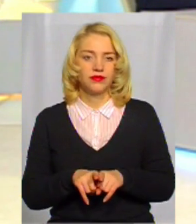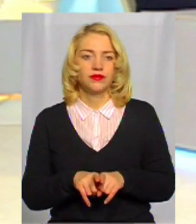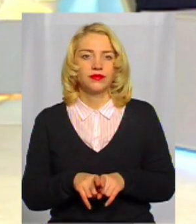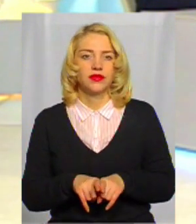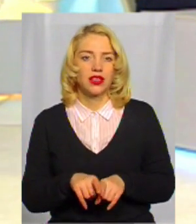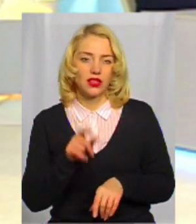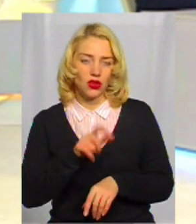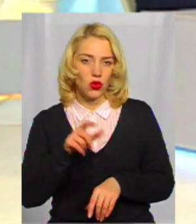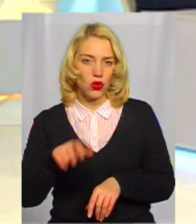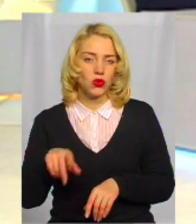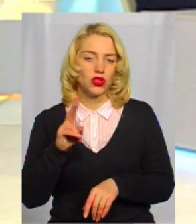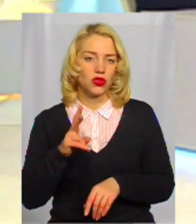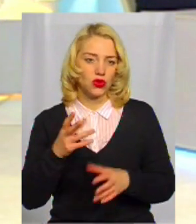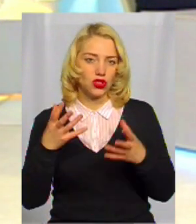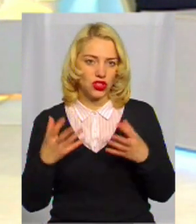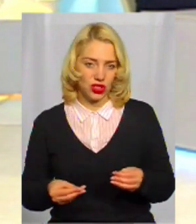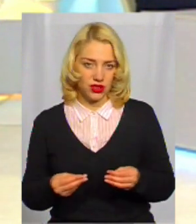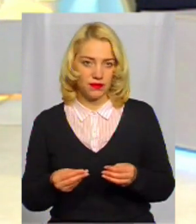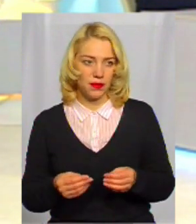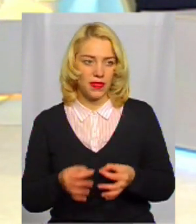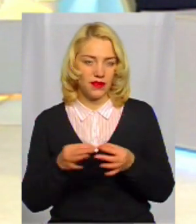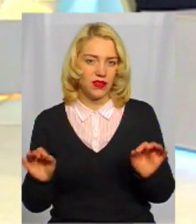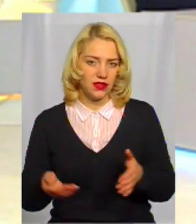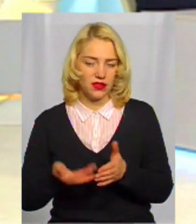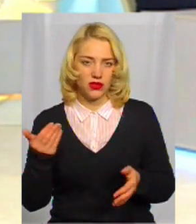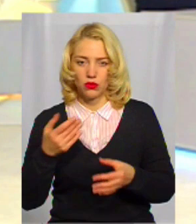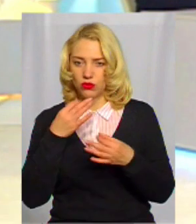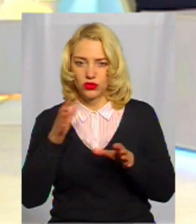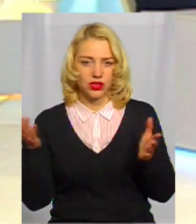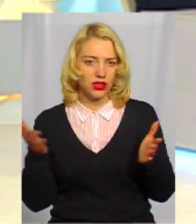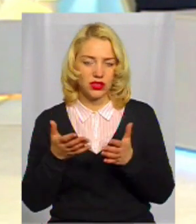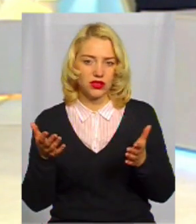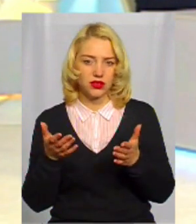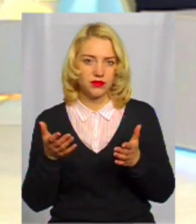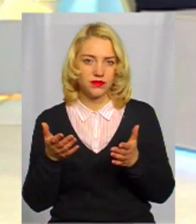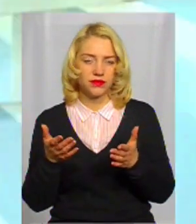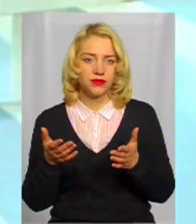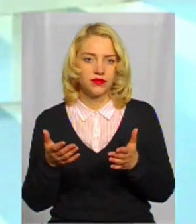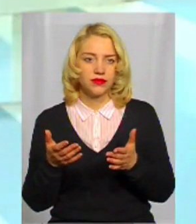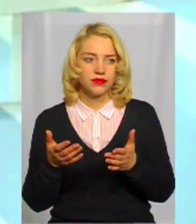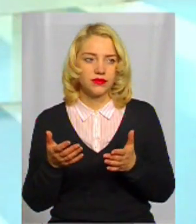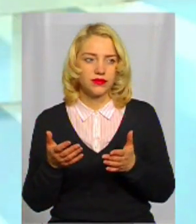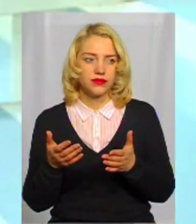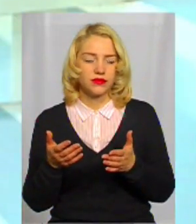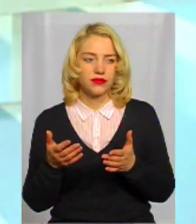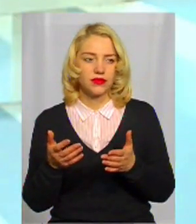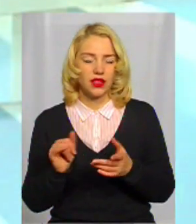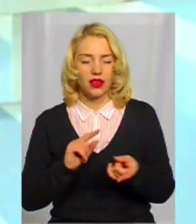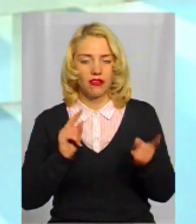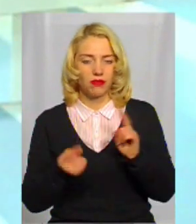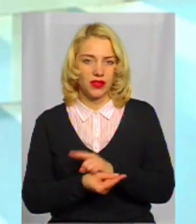це такі люди, які ще вільні від будь-яких там предосторог, так сказати, і вони